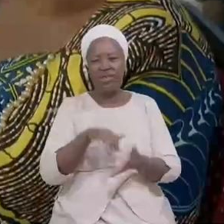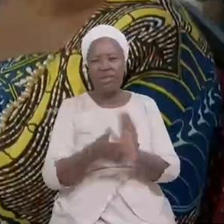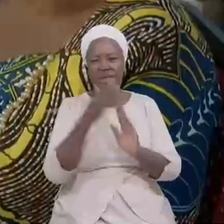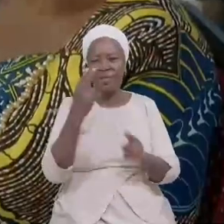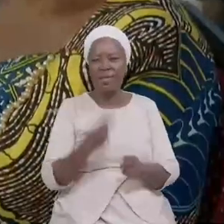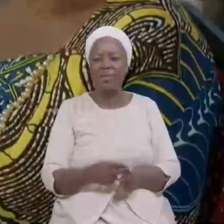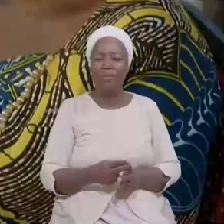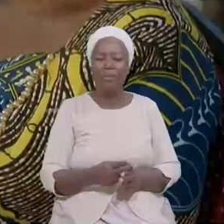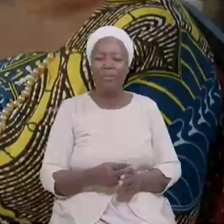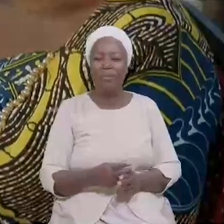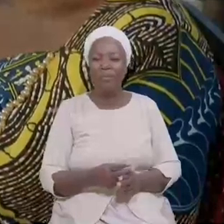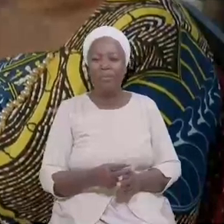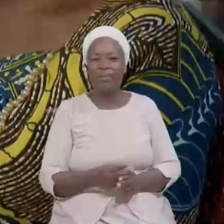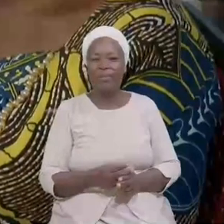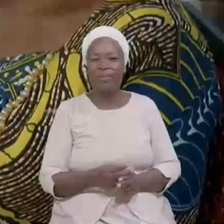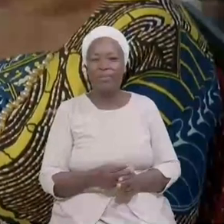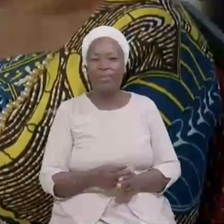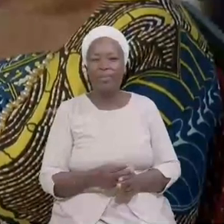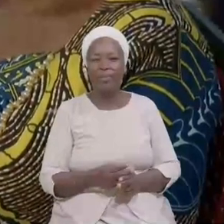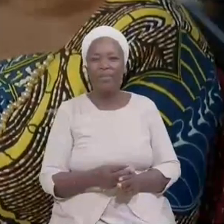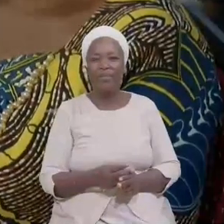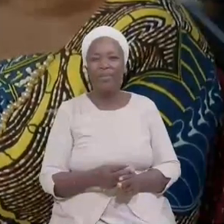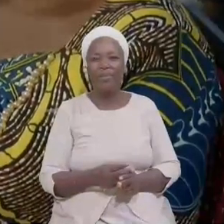aura la manifestation de la puissance ce soir.